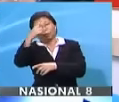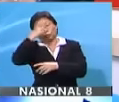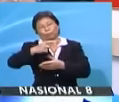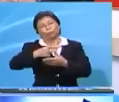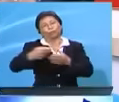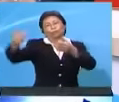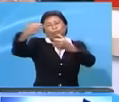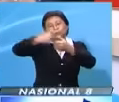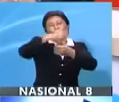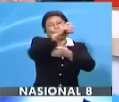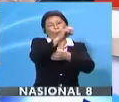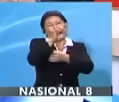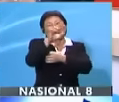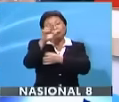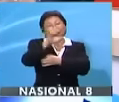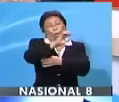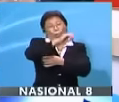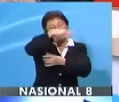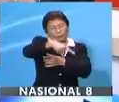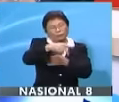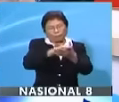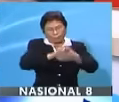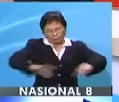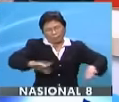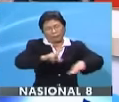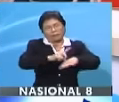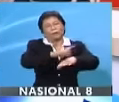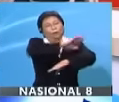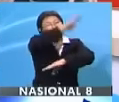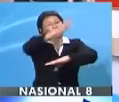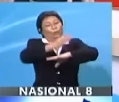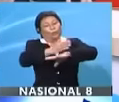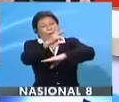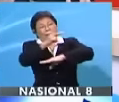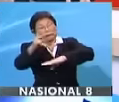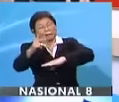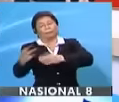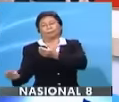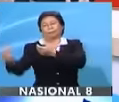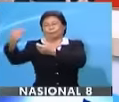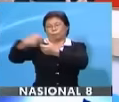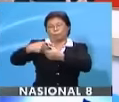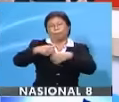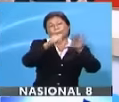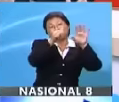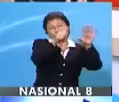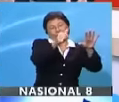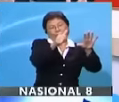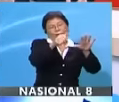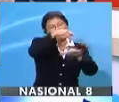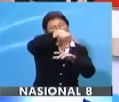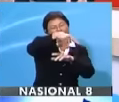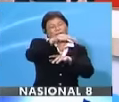untuk menyertai operasi menyelamat di Gunung Kinabalu. Dan ia nampaknya melibatkan 6 anggota PGU dan seorang